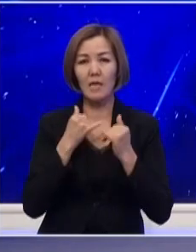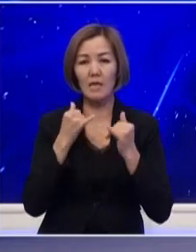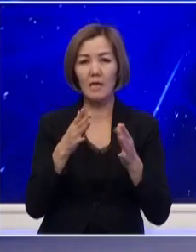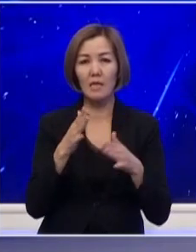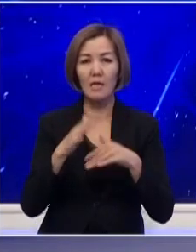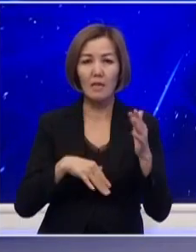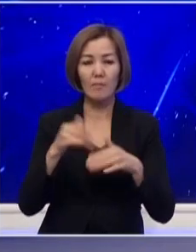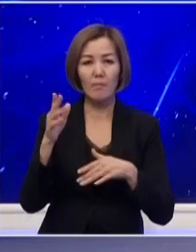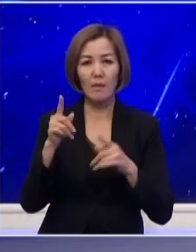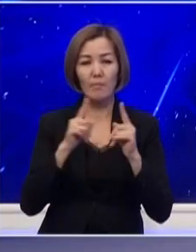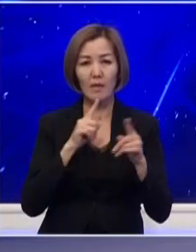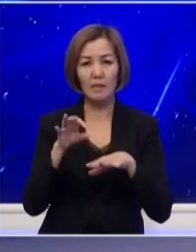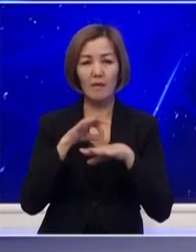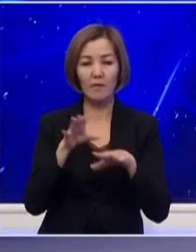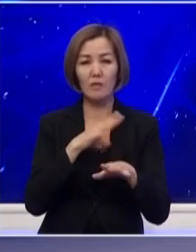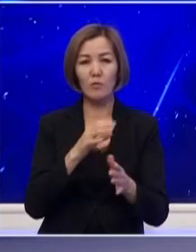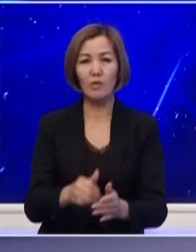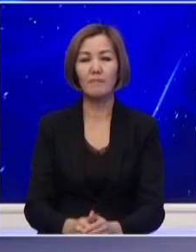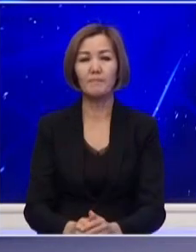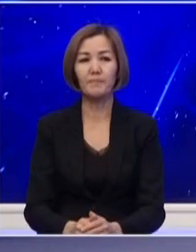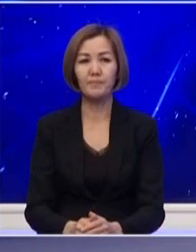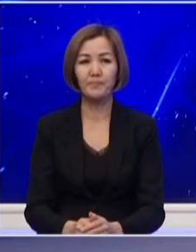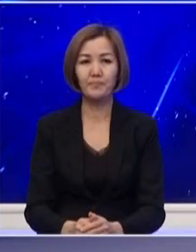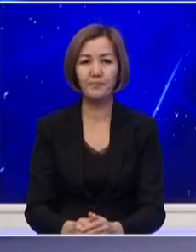80 жылдығына арналған ғылыми практикалық конференция өтті.